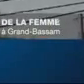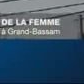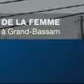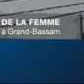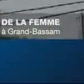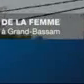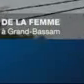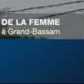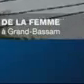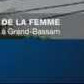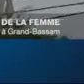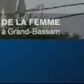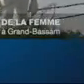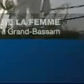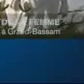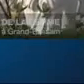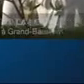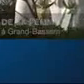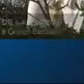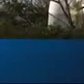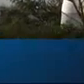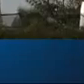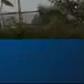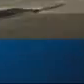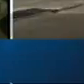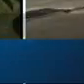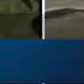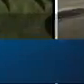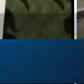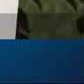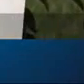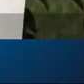la marche des femmes sur Grand Bassam.